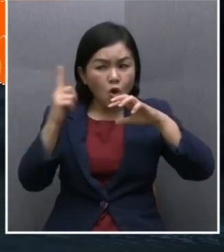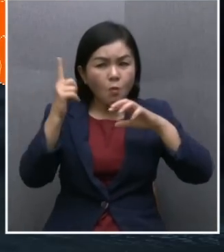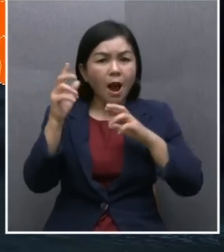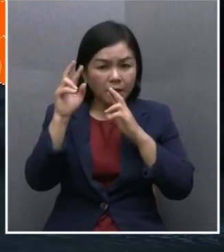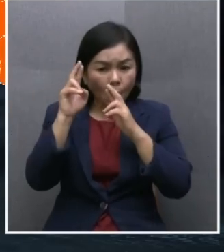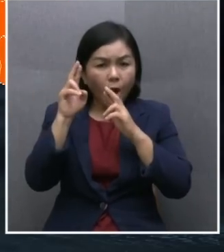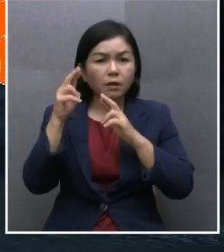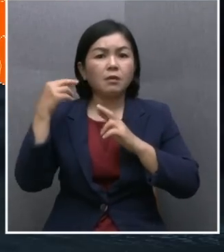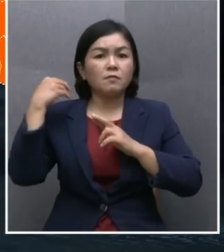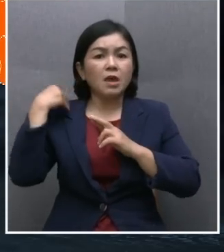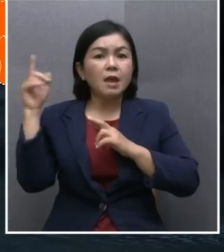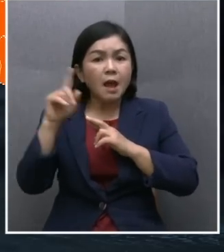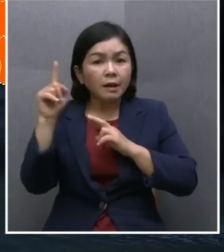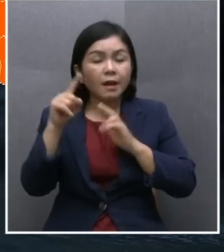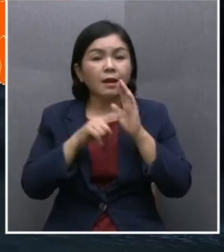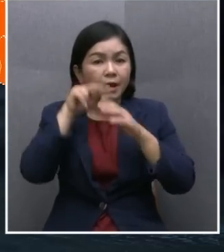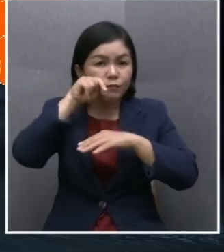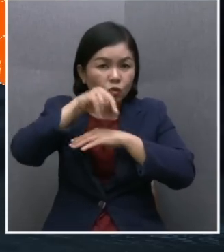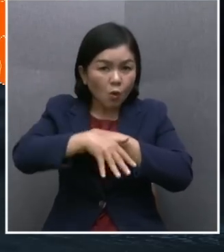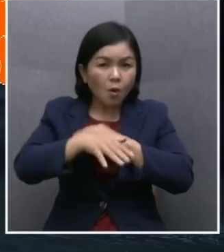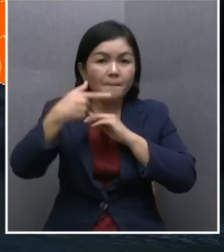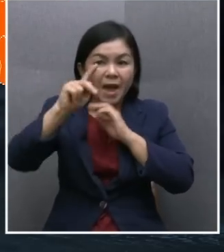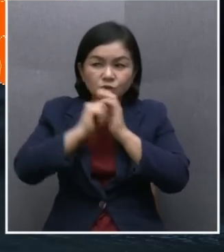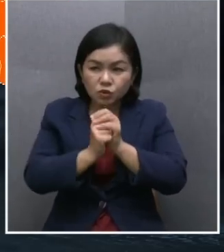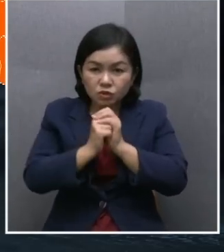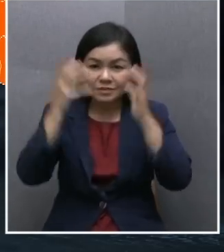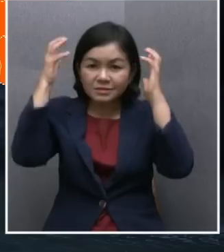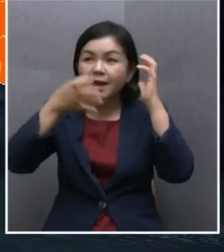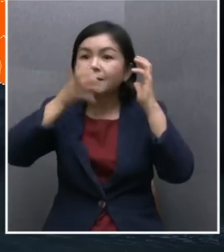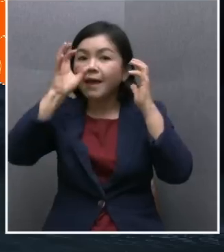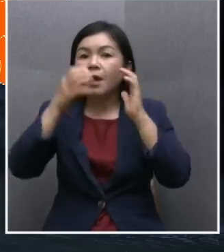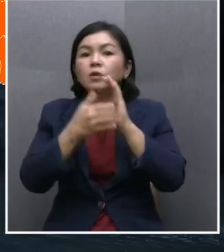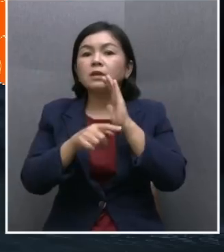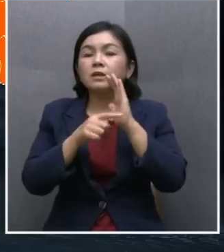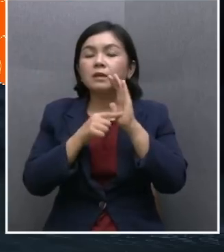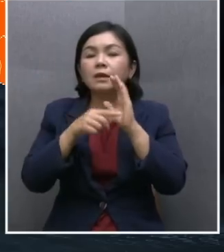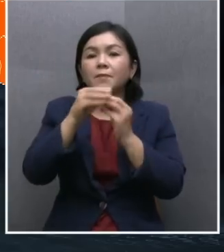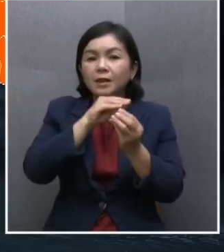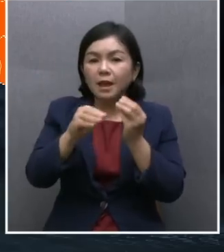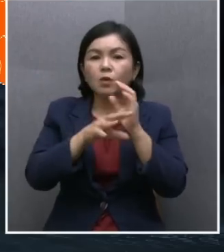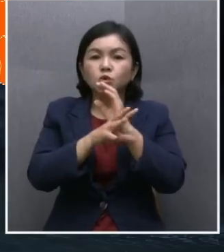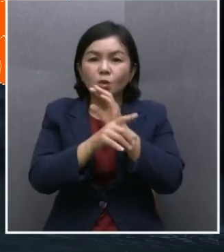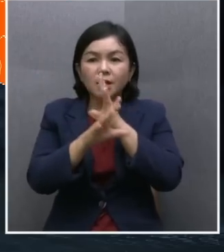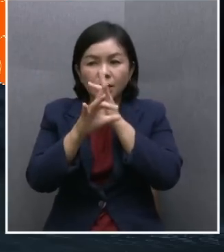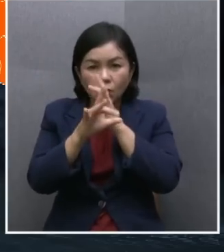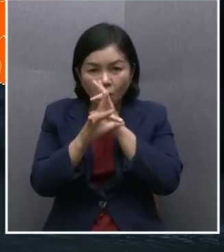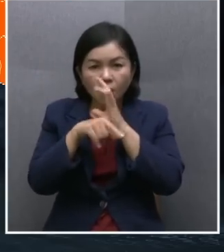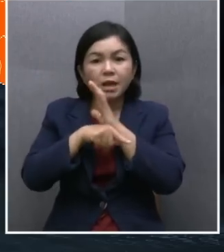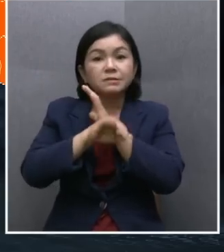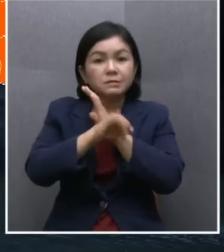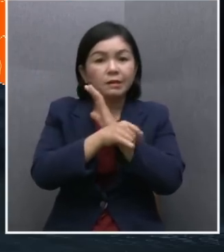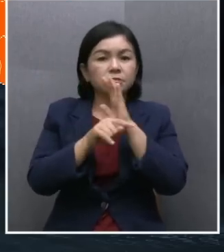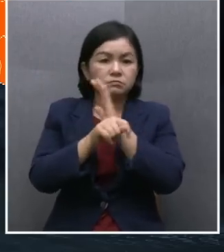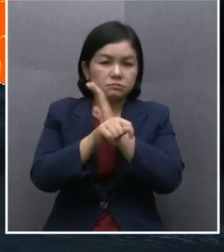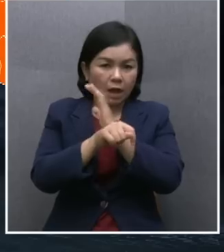ในพื้นที่จังหวัดนครนายกปราจีนบุรีสระแก้วฉะเชิงเทราชลบุรีระยองจันทบุรีและ